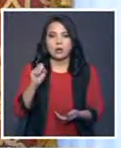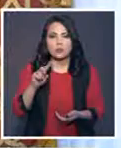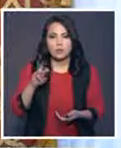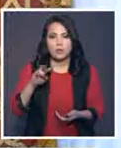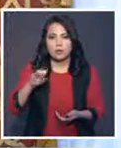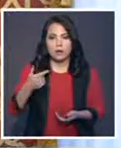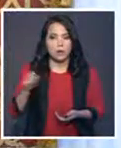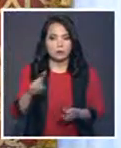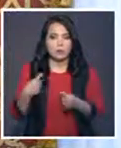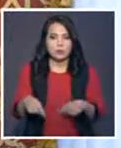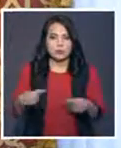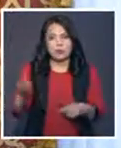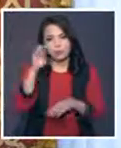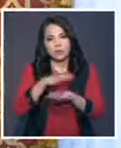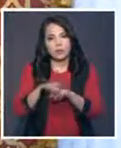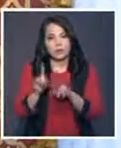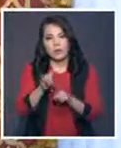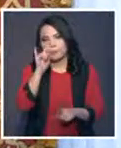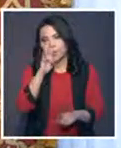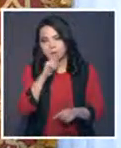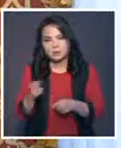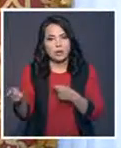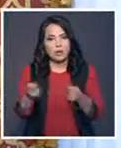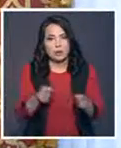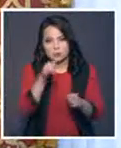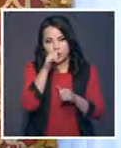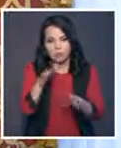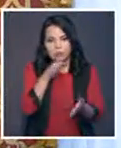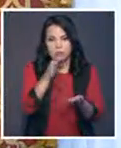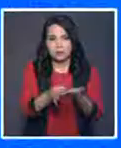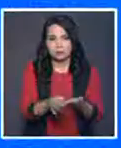өзге еліміздің басқа өңірлеріне аталған маркалы бензинді жеткізу мүмкін болмай отыр.